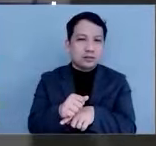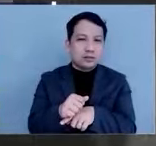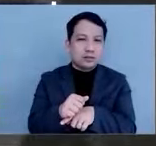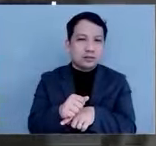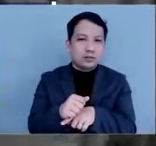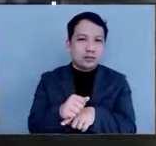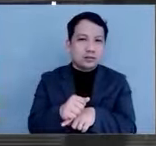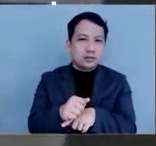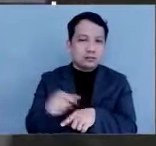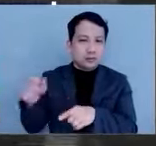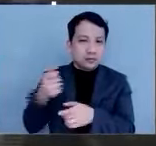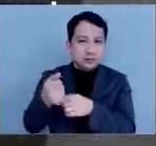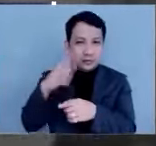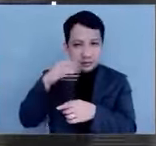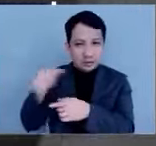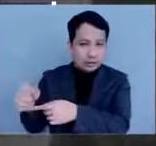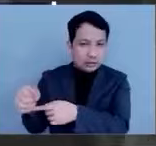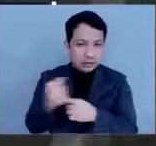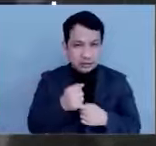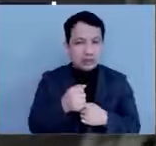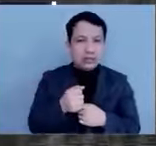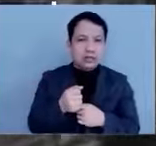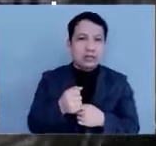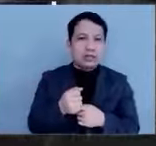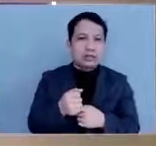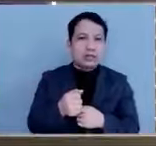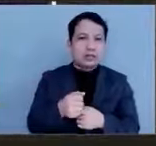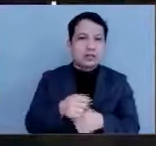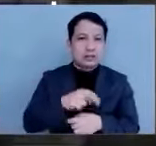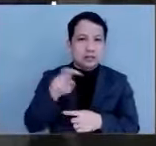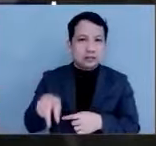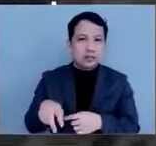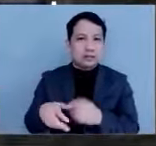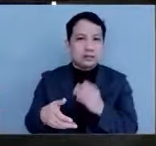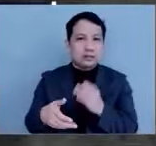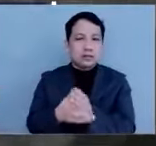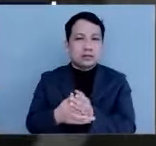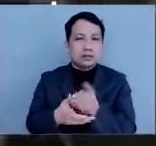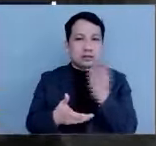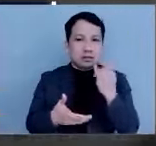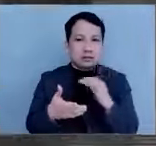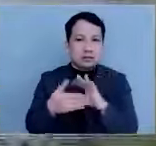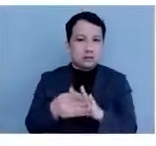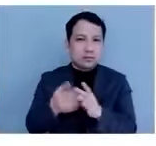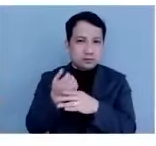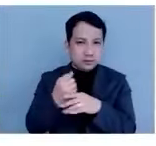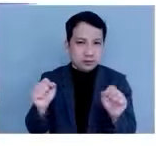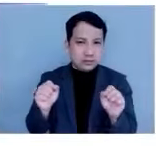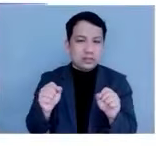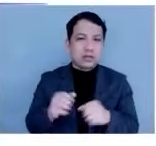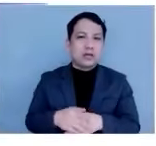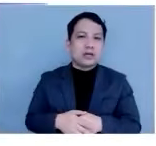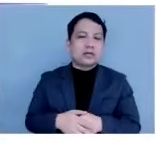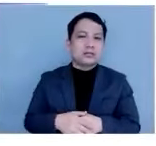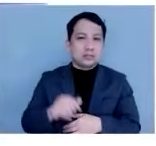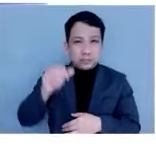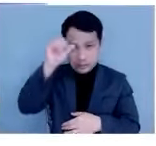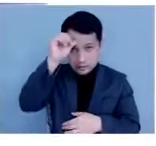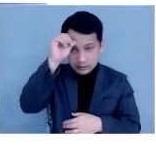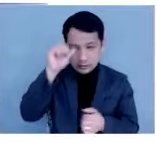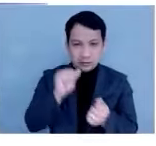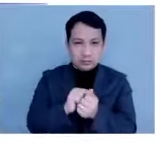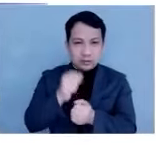Agad namang sumaklolo ang isang lalaki at hinila pababa ng station platform ang biktima. Buti na lang, ligtas siya. Sa India pa rin,